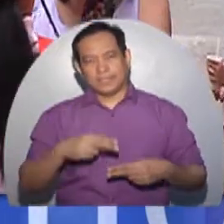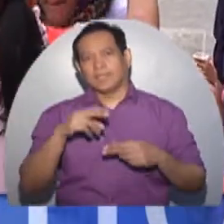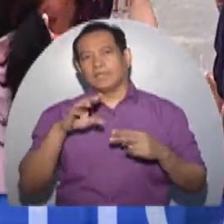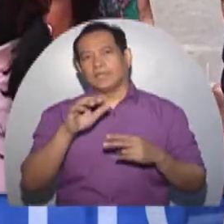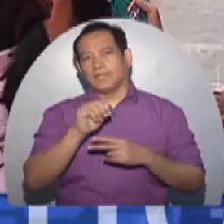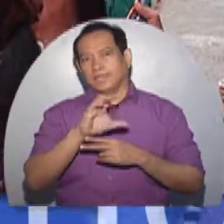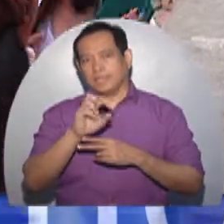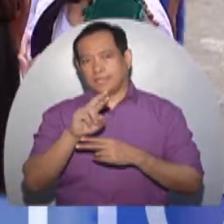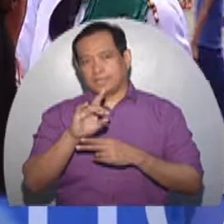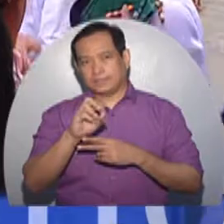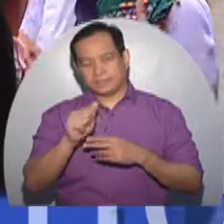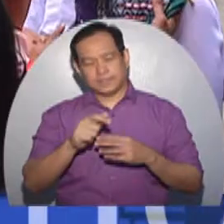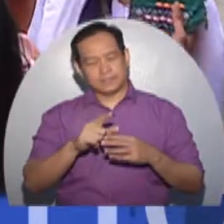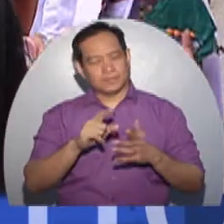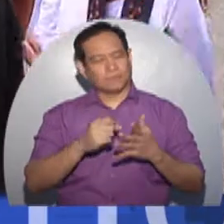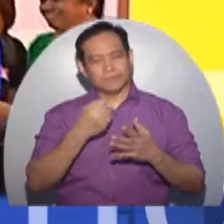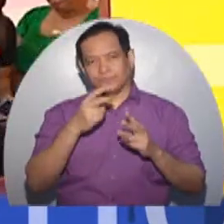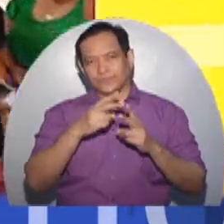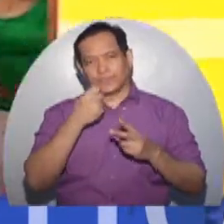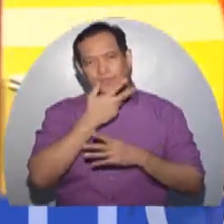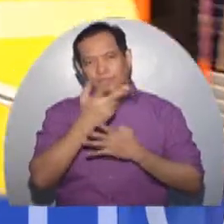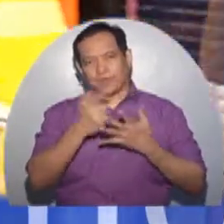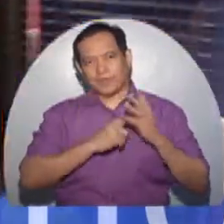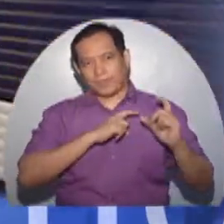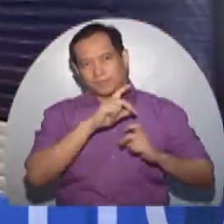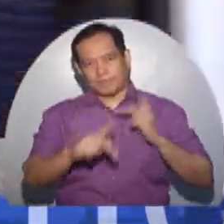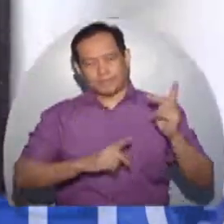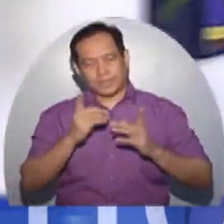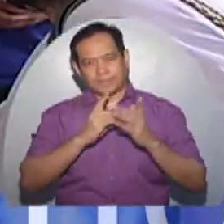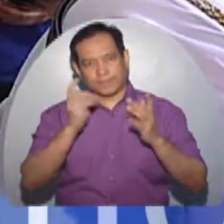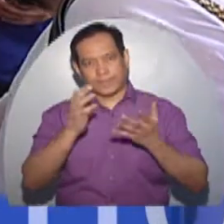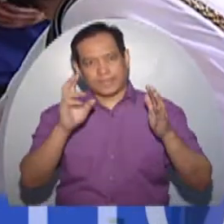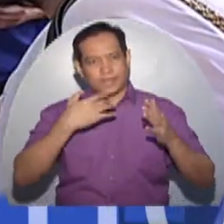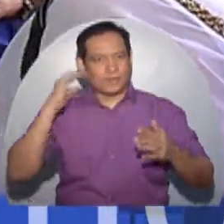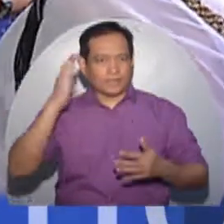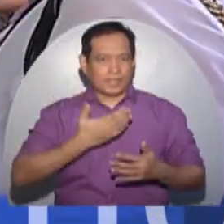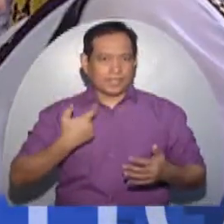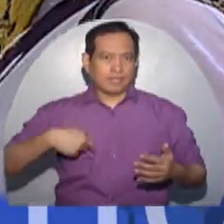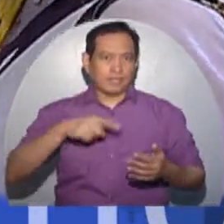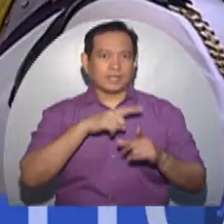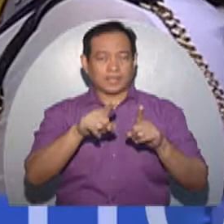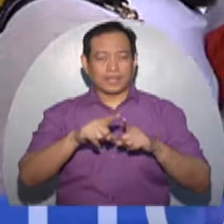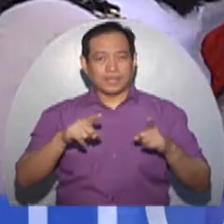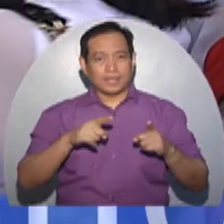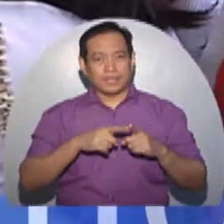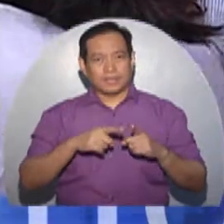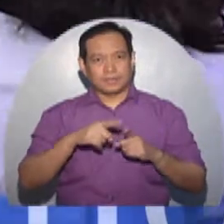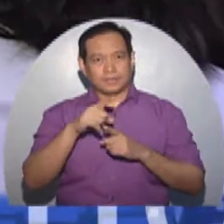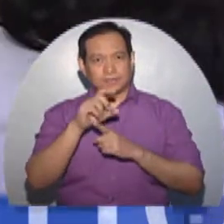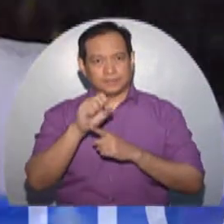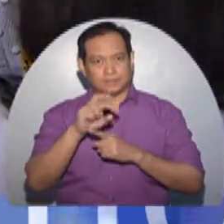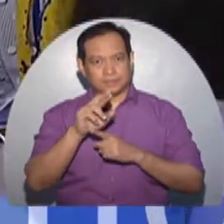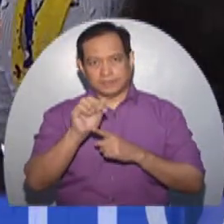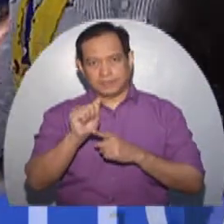Napakainit ng pagtanggap ng ating mga kapuso doon. At ganun din kainit ang naging pagtanggap sa amin ng Davao City Mayor Sara